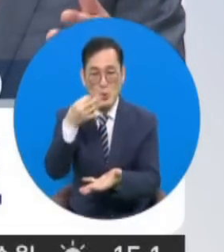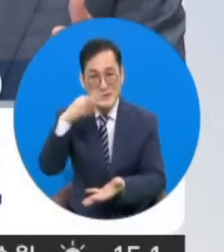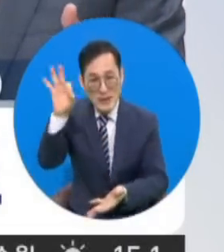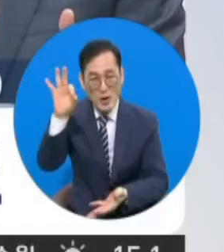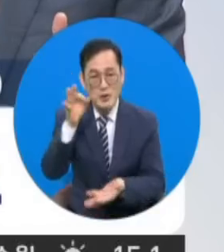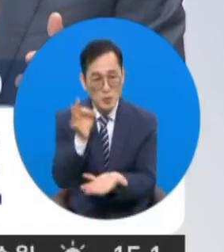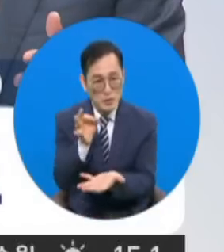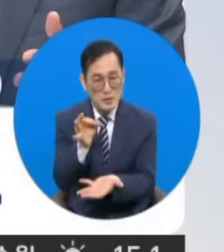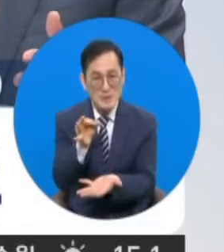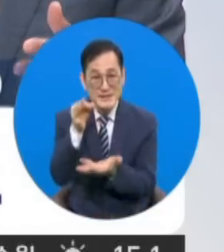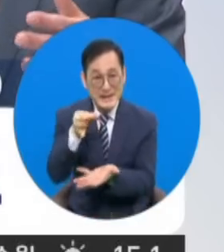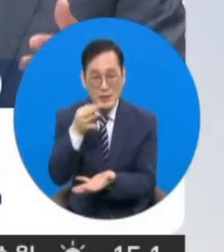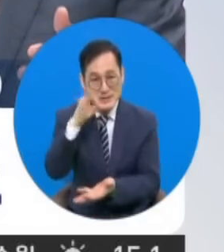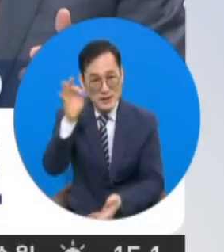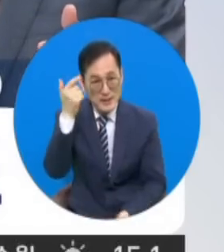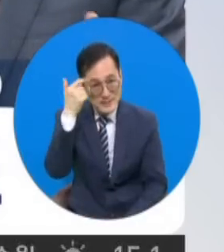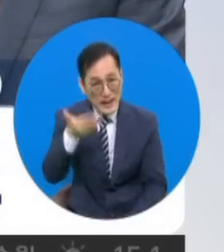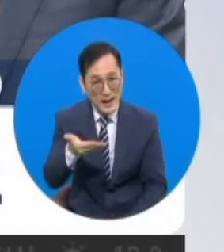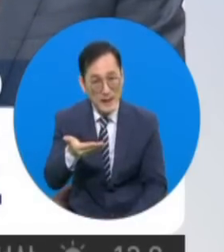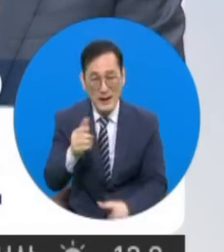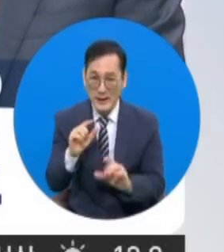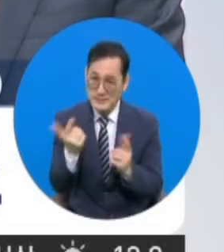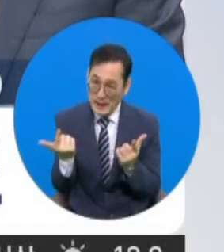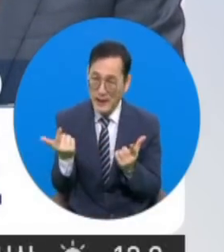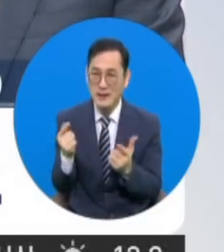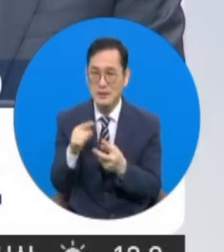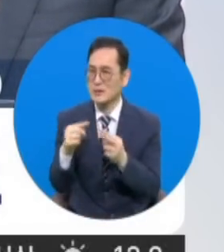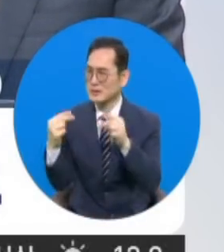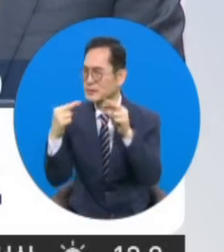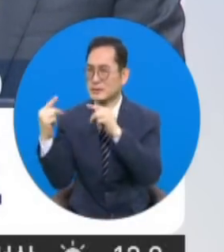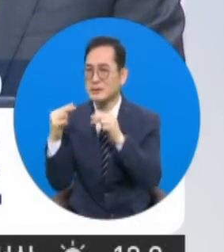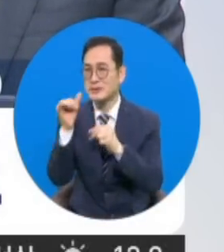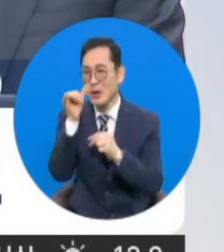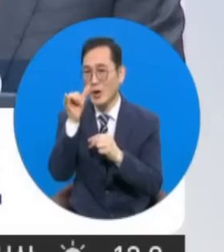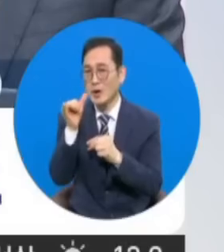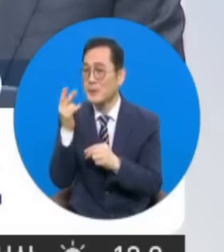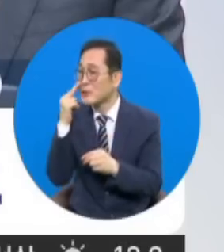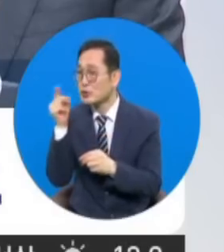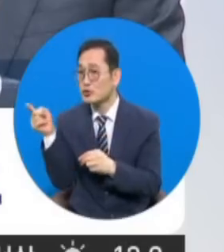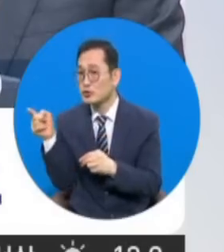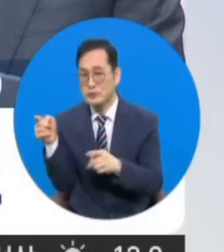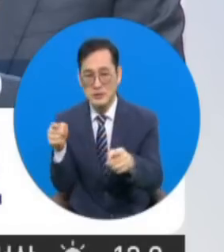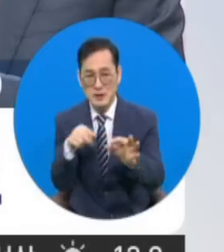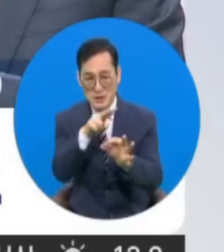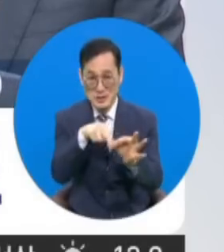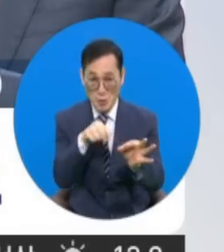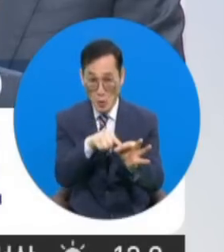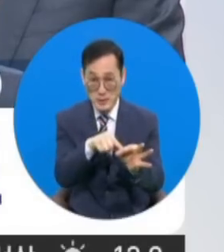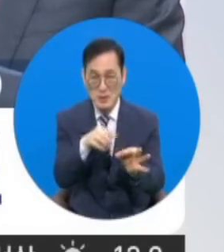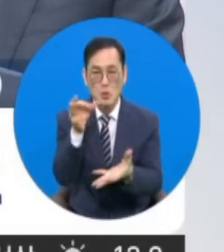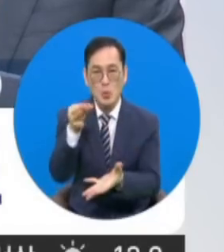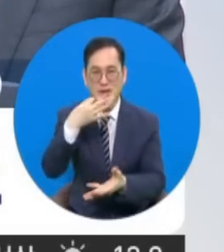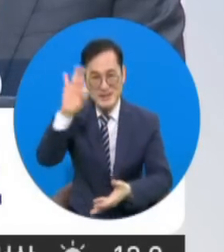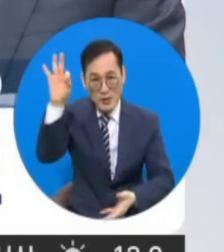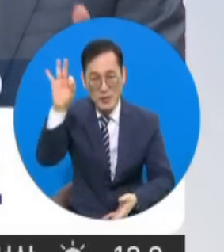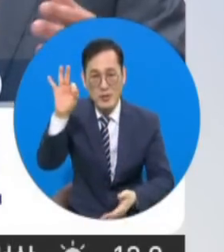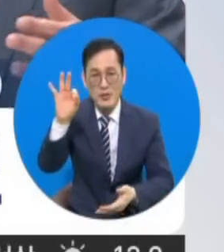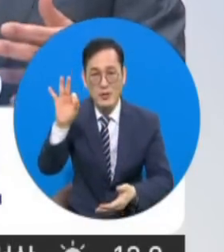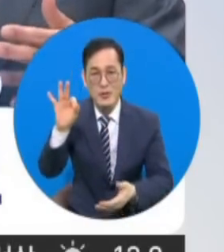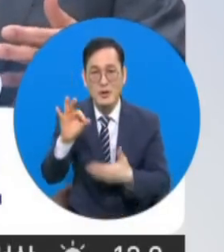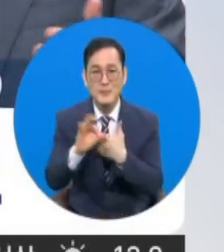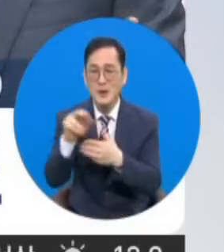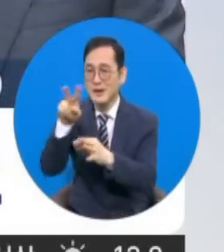지금 현재 각국의 중앙은행들은 예로 들면 미국 은행 같은 경우는 이게 만약에 화폐로 인정을 하게 될 경우에는